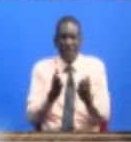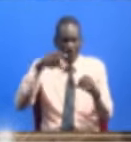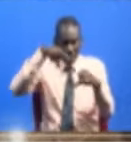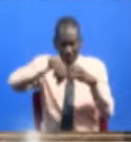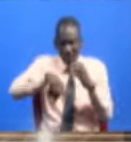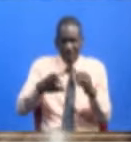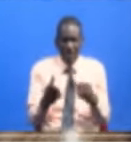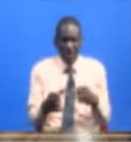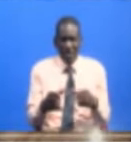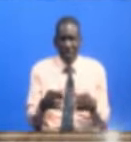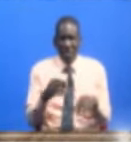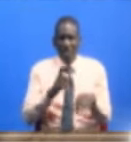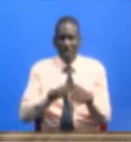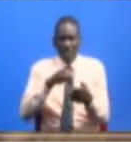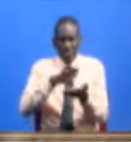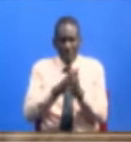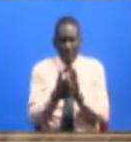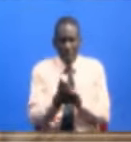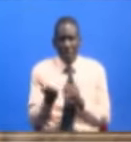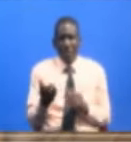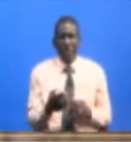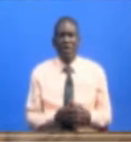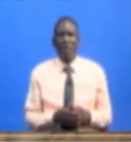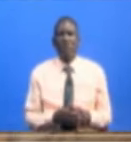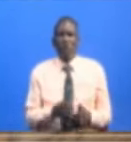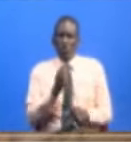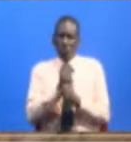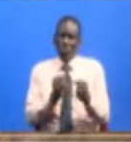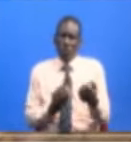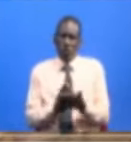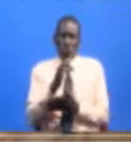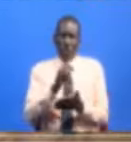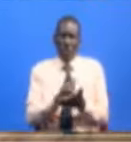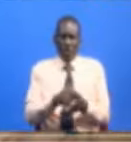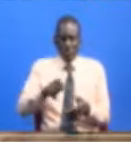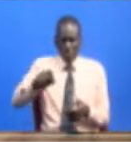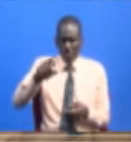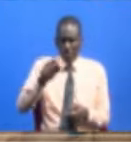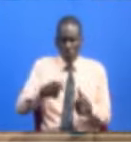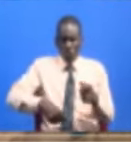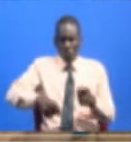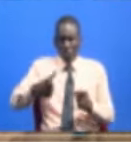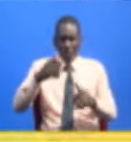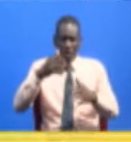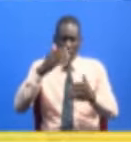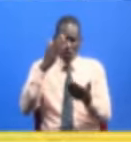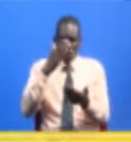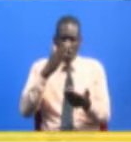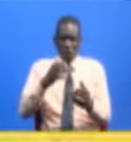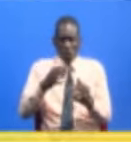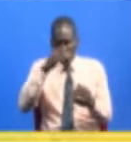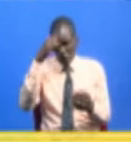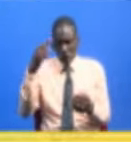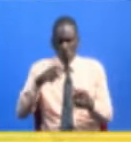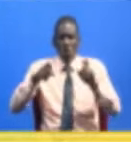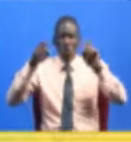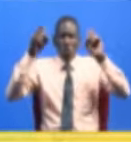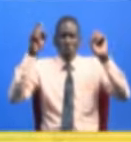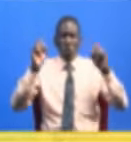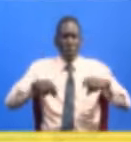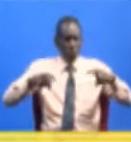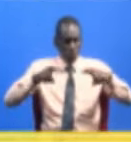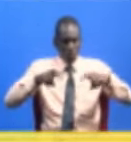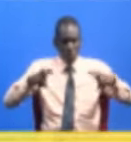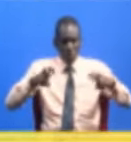mifuko zinakopakiwa. Kuhakikisha kwamba mbegu unazonunua ni halali, ni sharti kutafuta